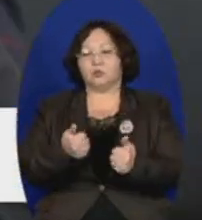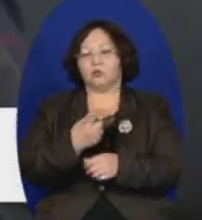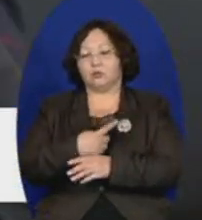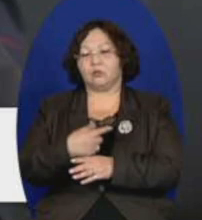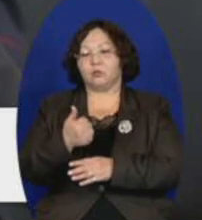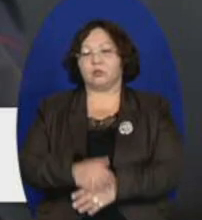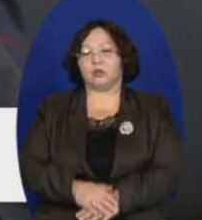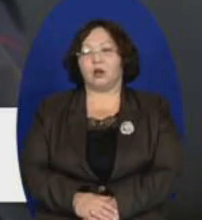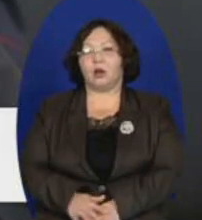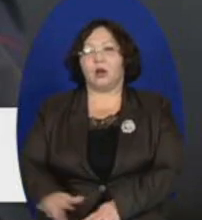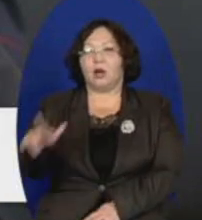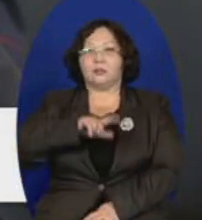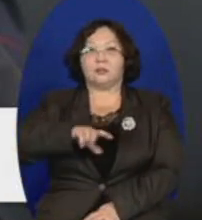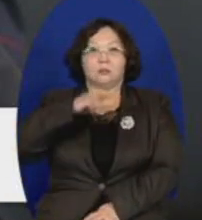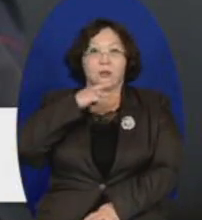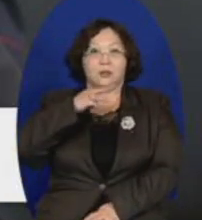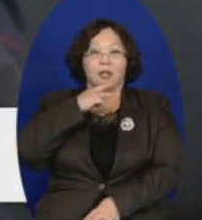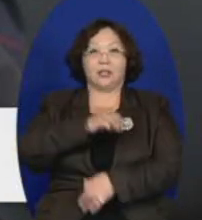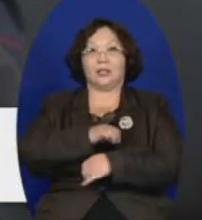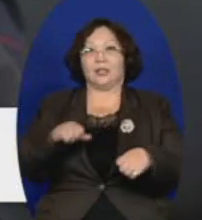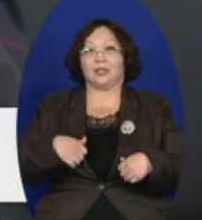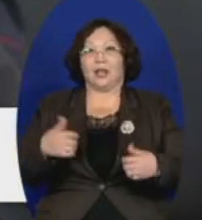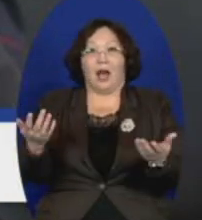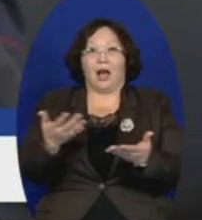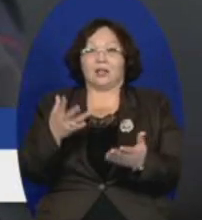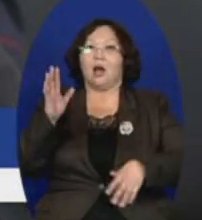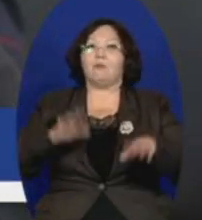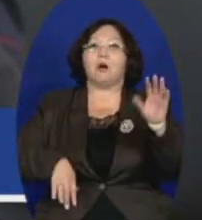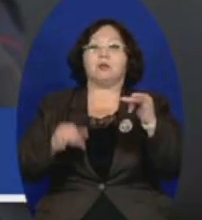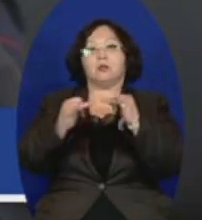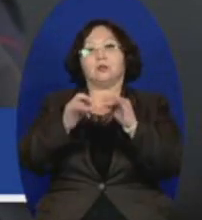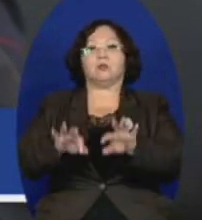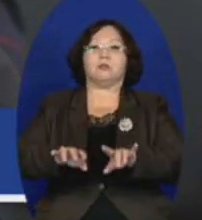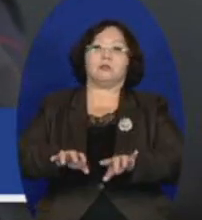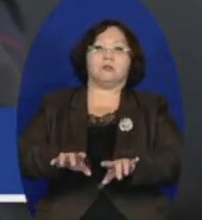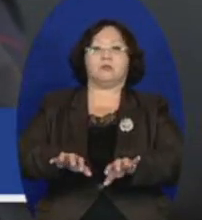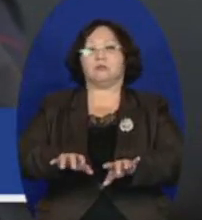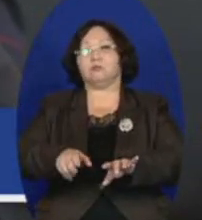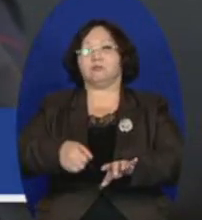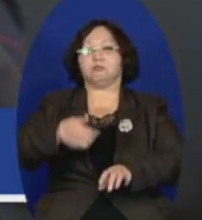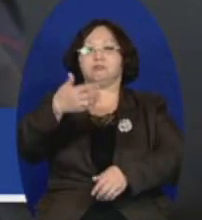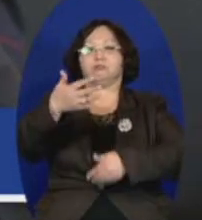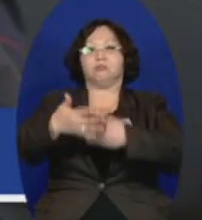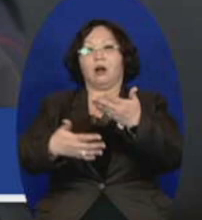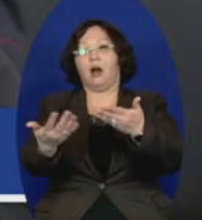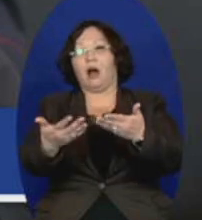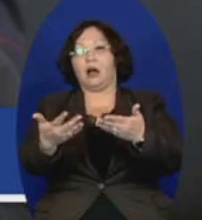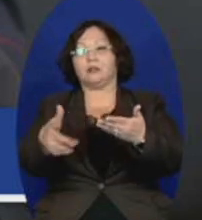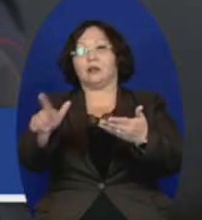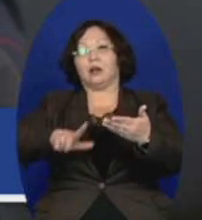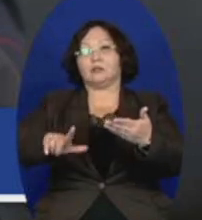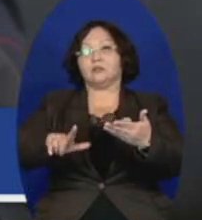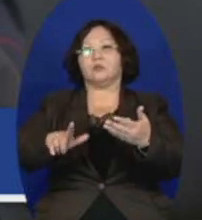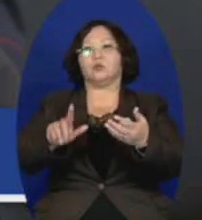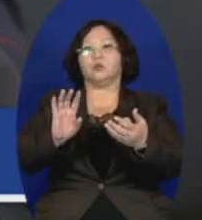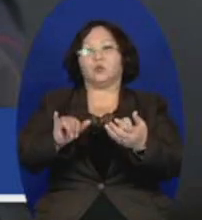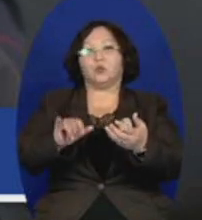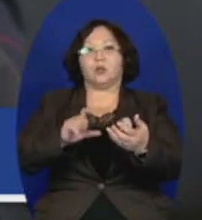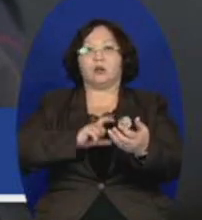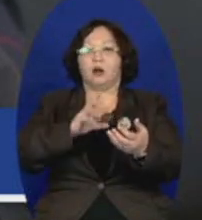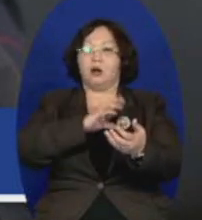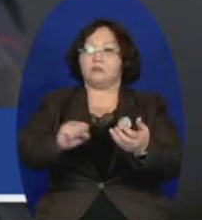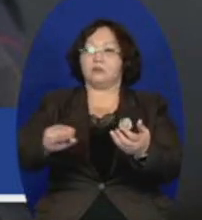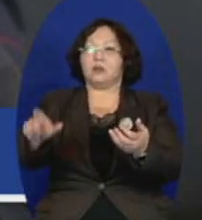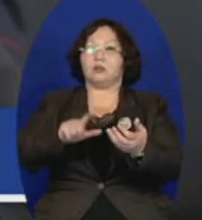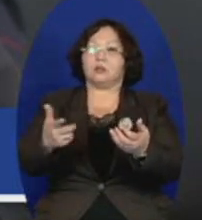Газрын мэдээлэлээ бол иргэд ханаас жисэн шууд одоо цахим системээс өөрө хараад мэдээд за хэн ямар газртай юм манай газар одоо